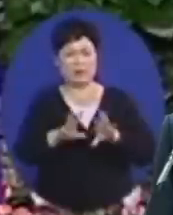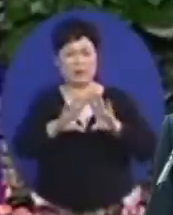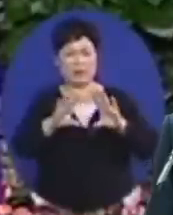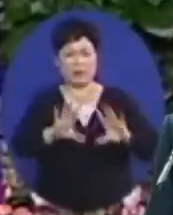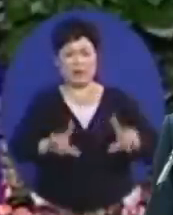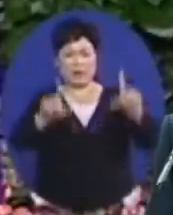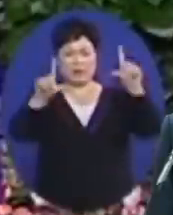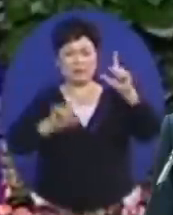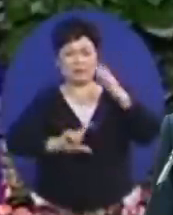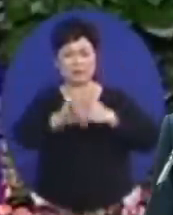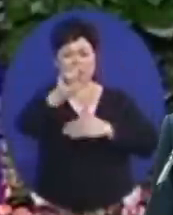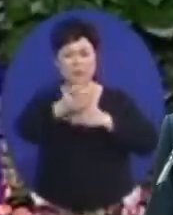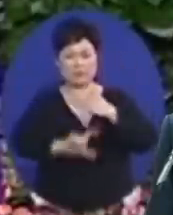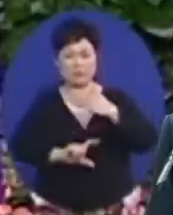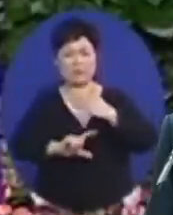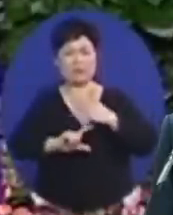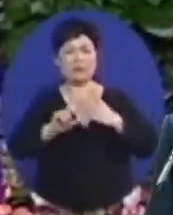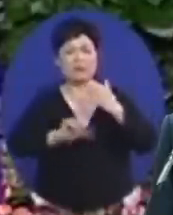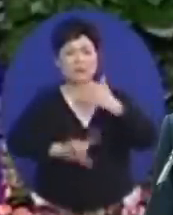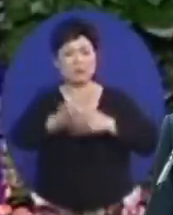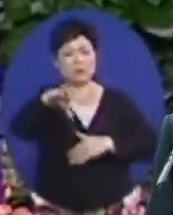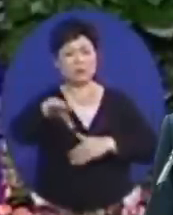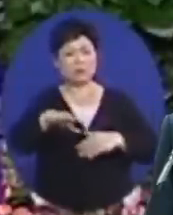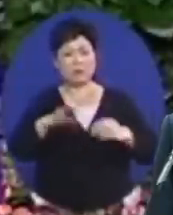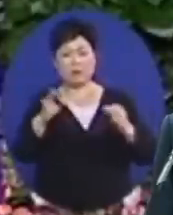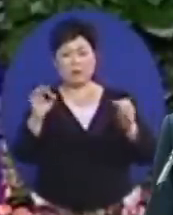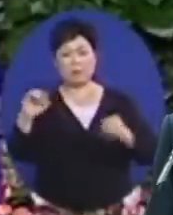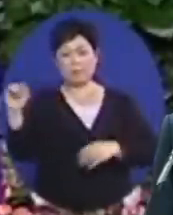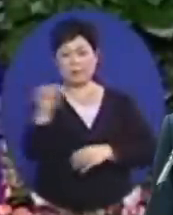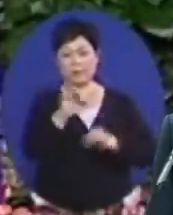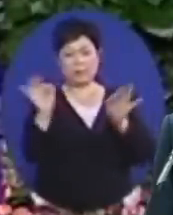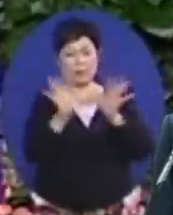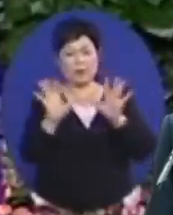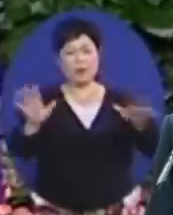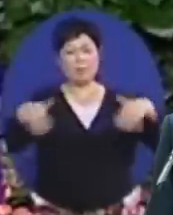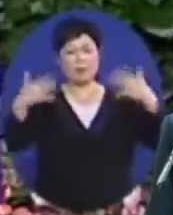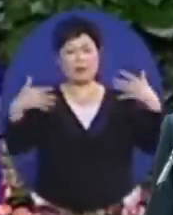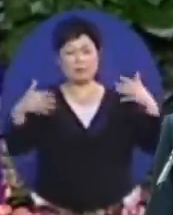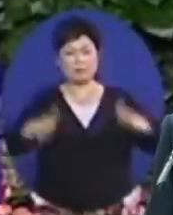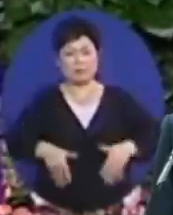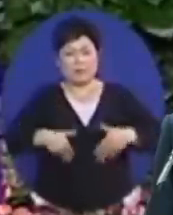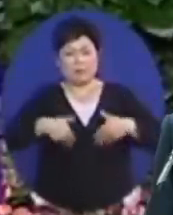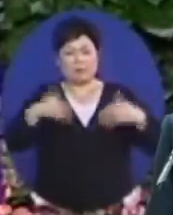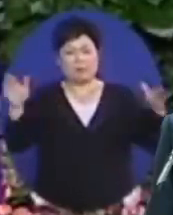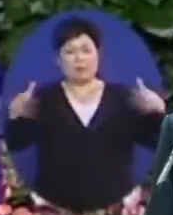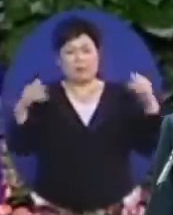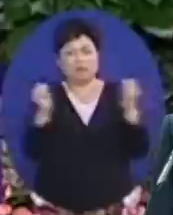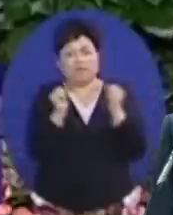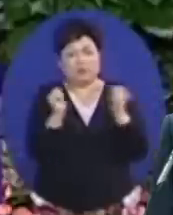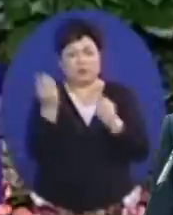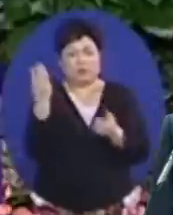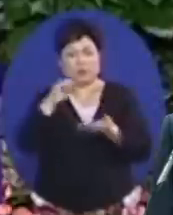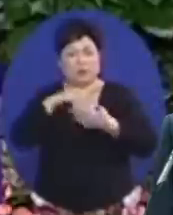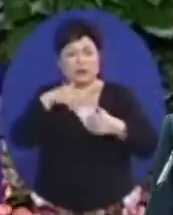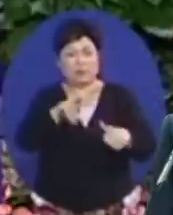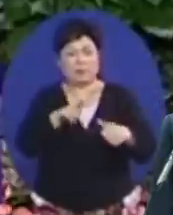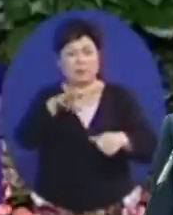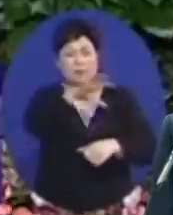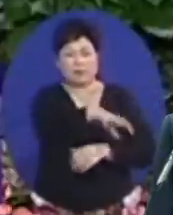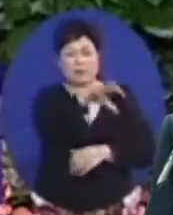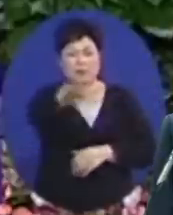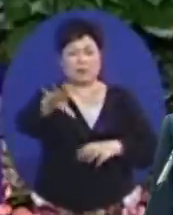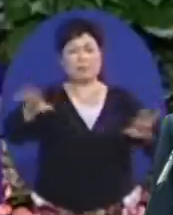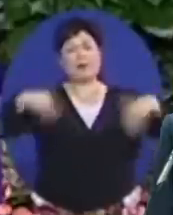해는 뜨고 해는 지되 그 뜨던 것으로 빨리 돌아가고 바람은 남으로 불다가 북으로 돌아가며 이리 돌며 저리